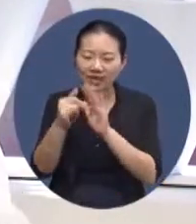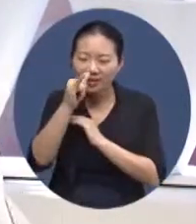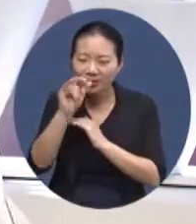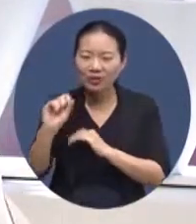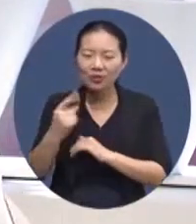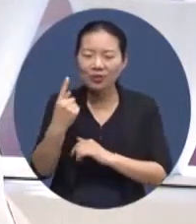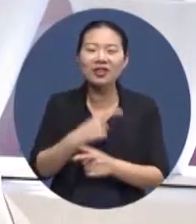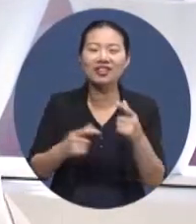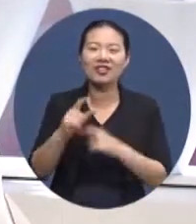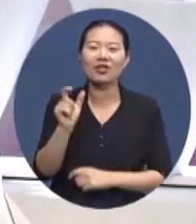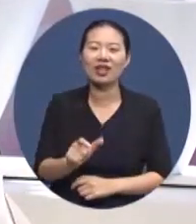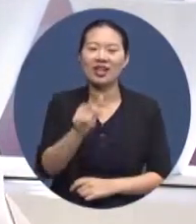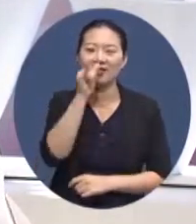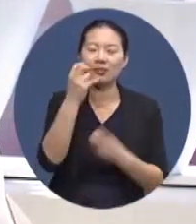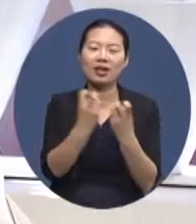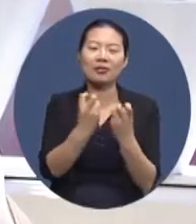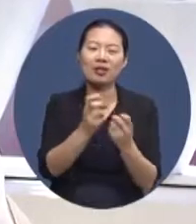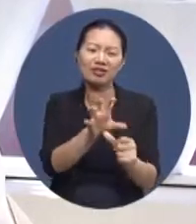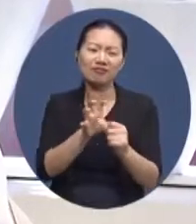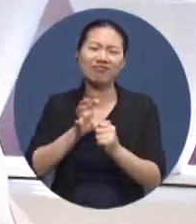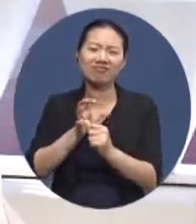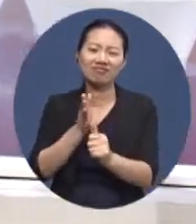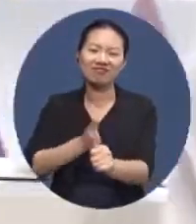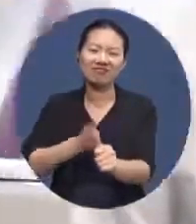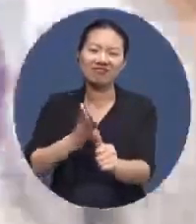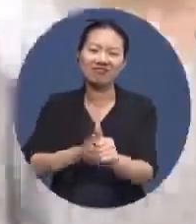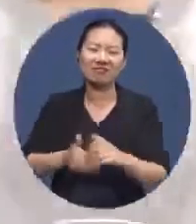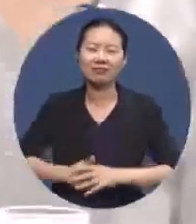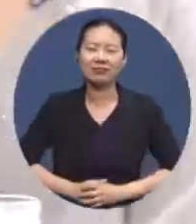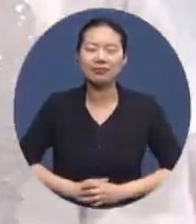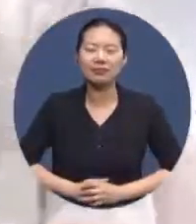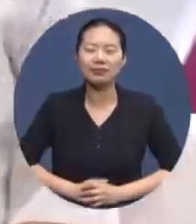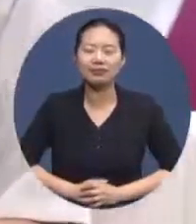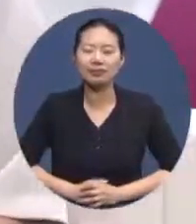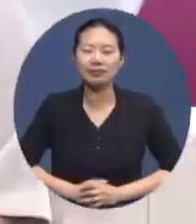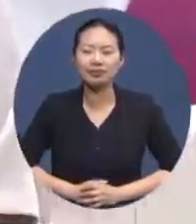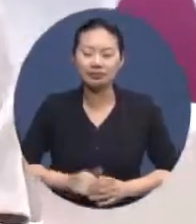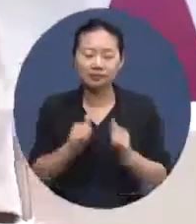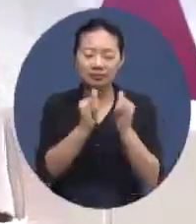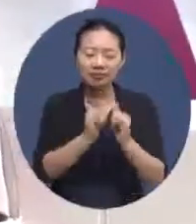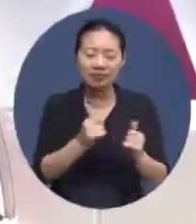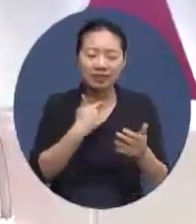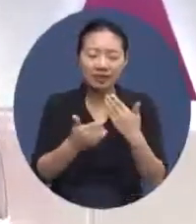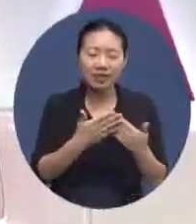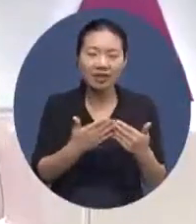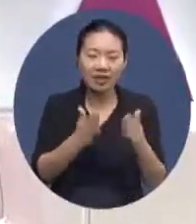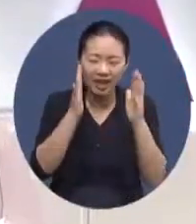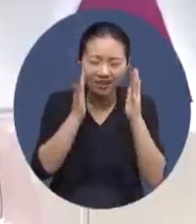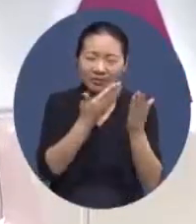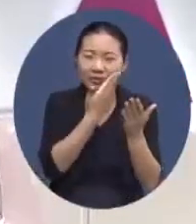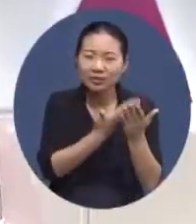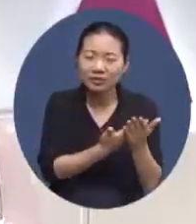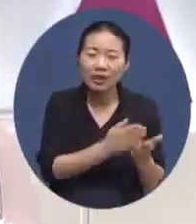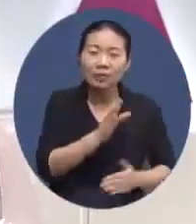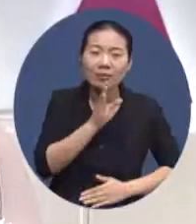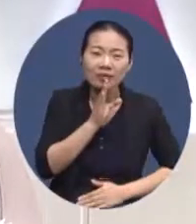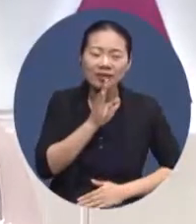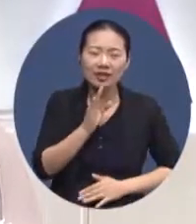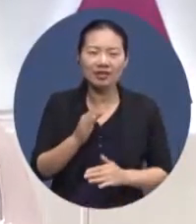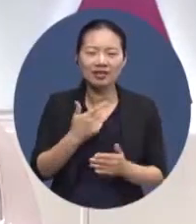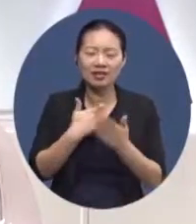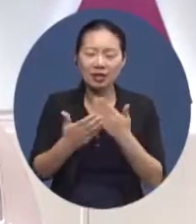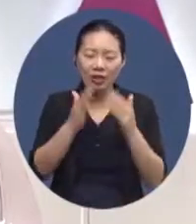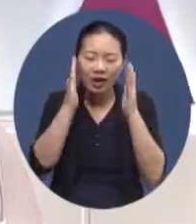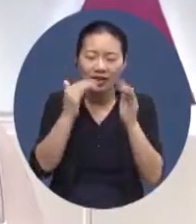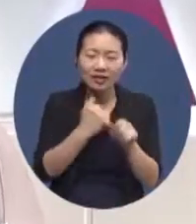동기도 높아지고 그런 방법을 좀 썼으면 좋겠네요. 네. 네. 예, 근데 이런 사회 체험 학습이 중요한데요. 예, 체험 학습을